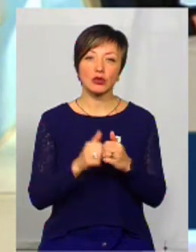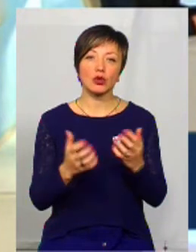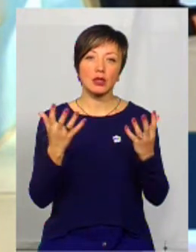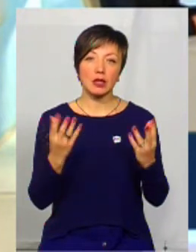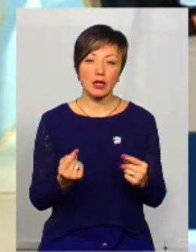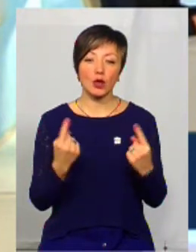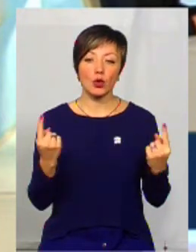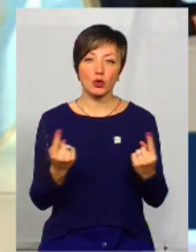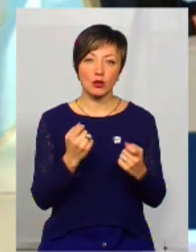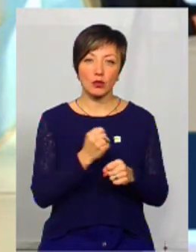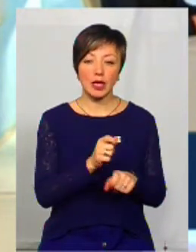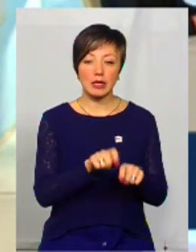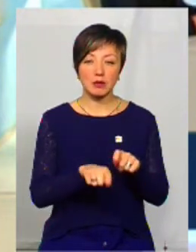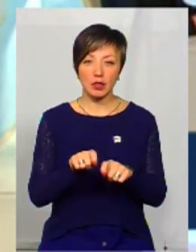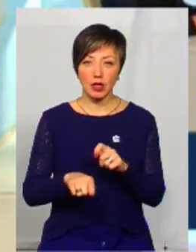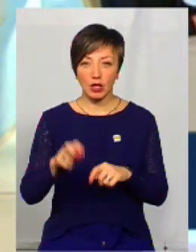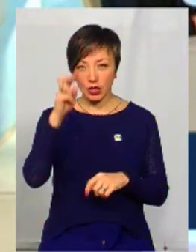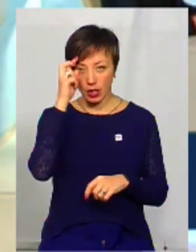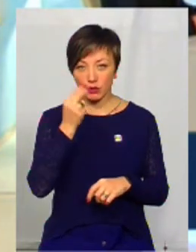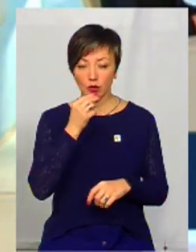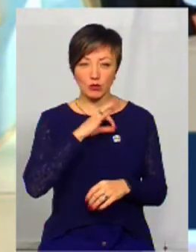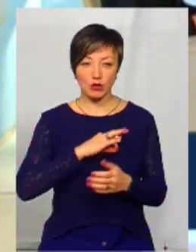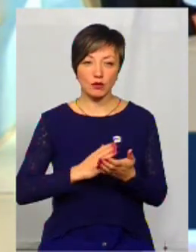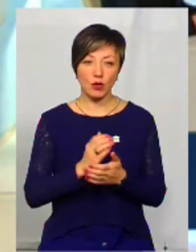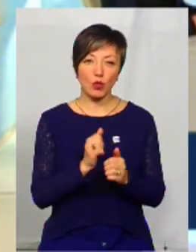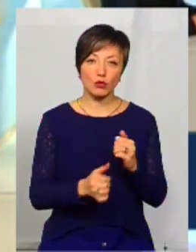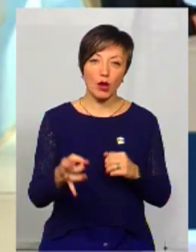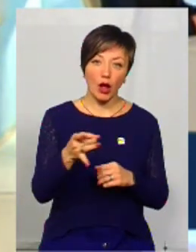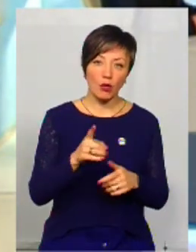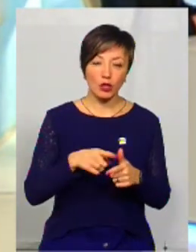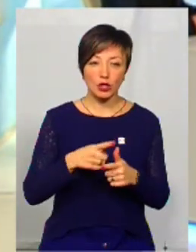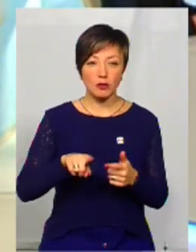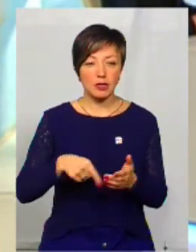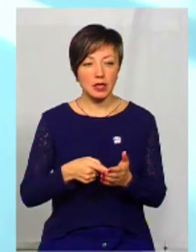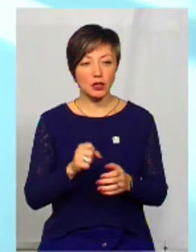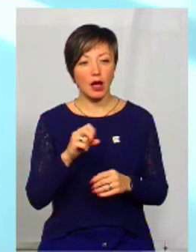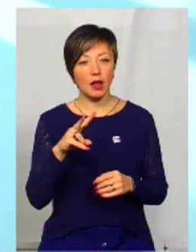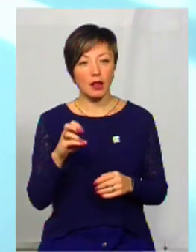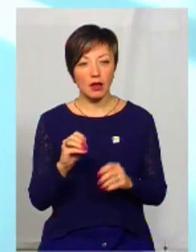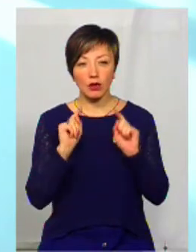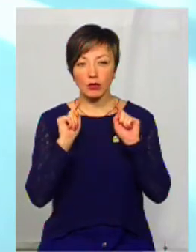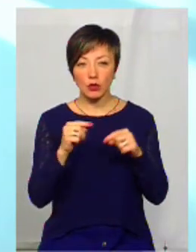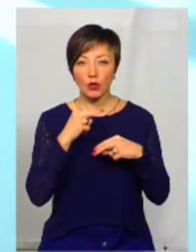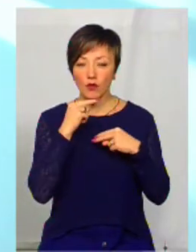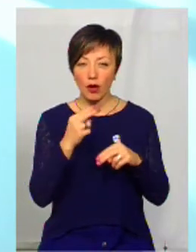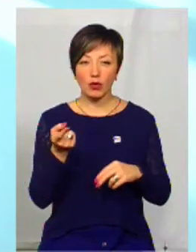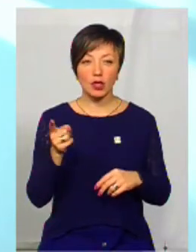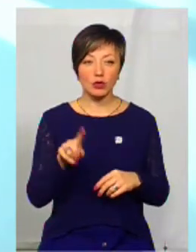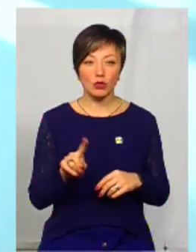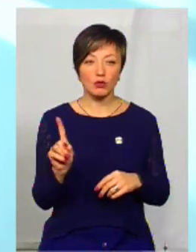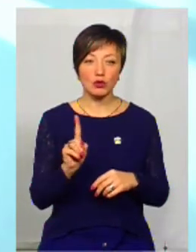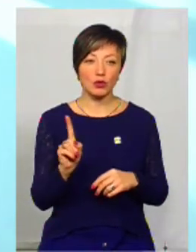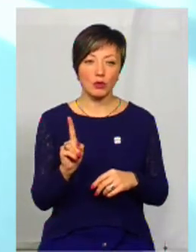робота інспекторів Держпродспоживслужби в області, в кожному районі чи містечку. Однак ми ще акцентували увагу на тому,